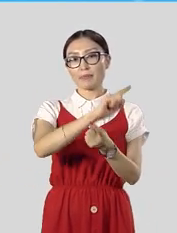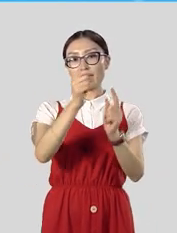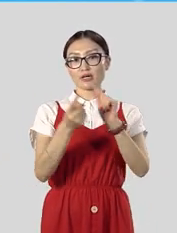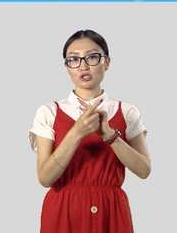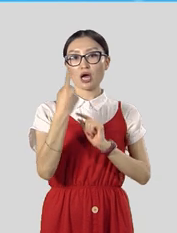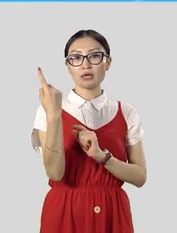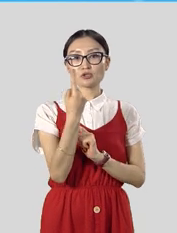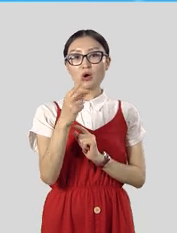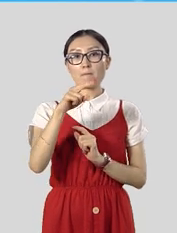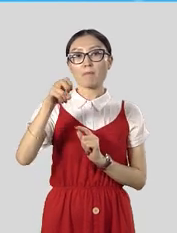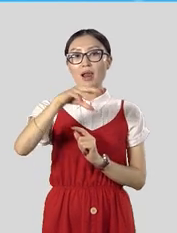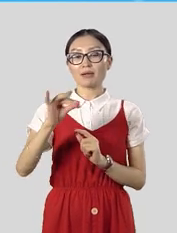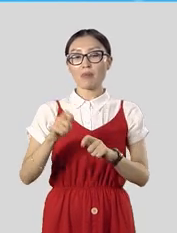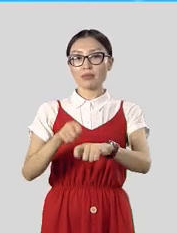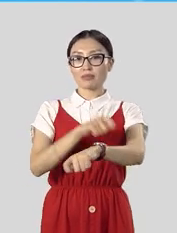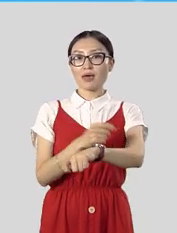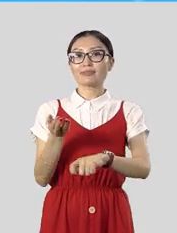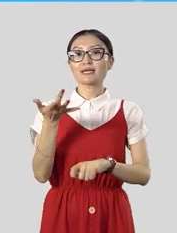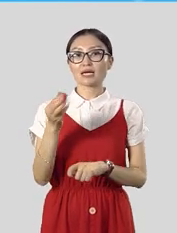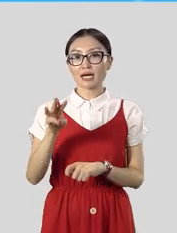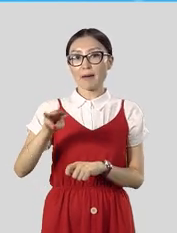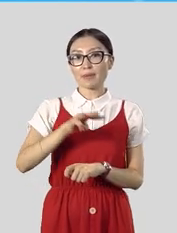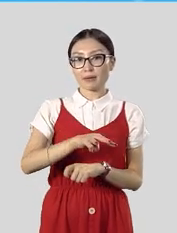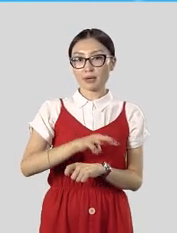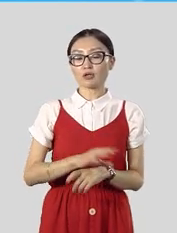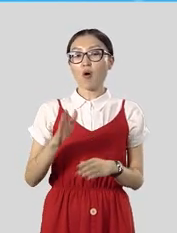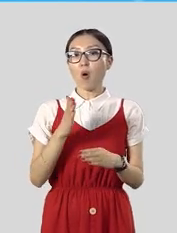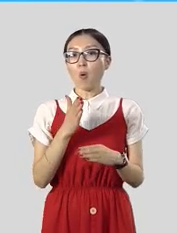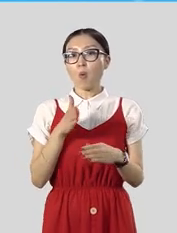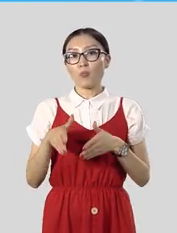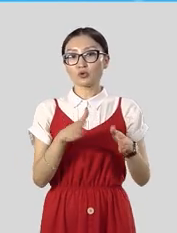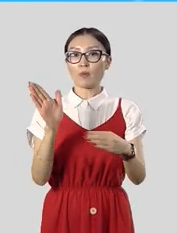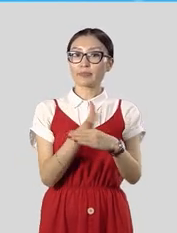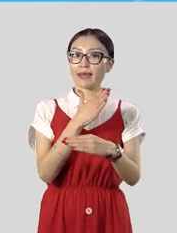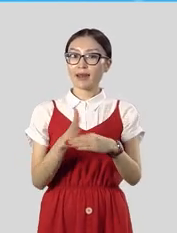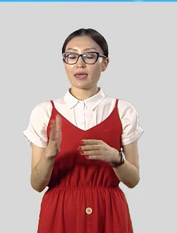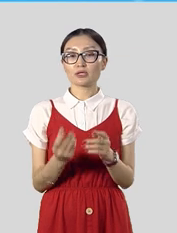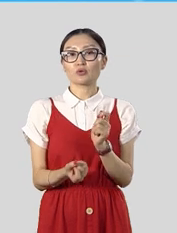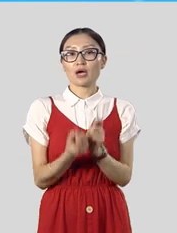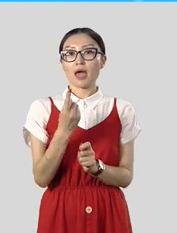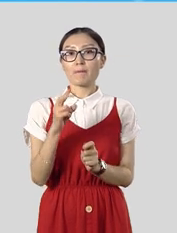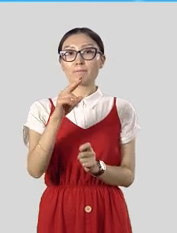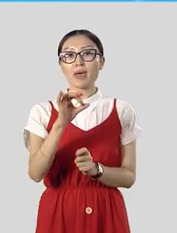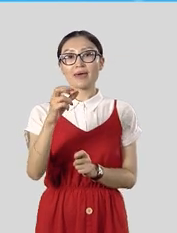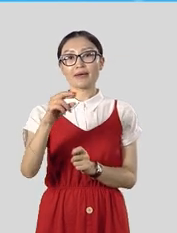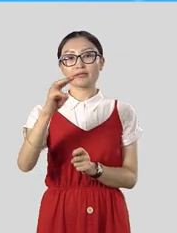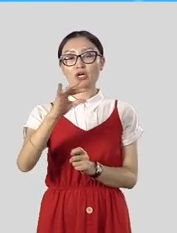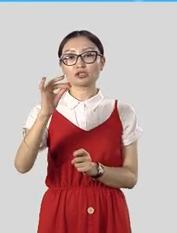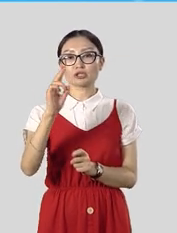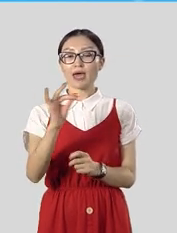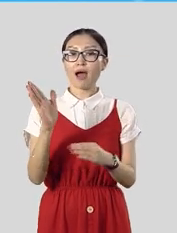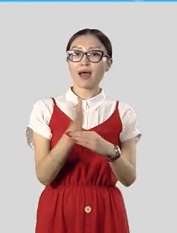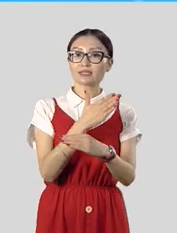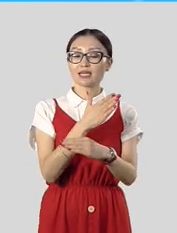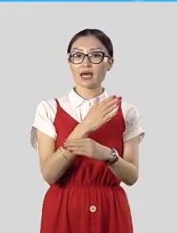одиночного полипа длиной несколько миллиметров. Путем деления у полипа образуются перетяжки, отделяющие